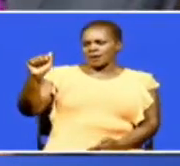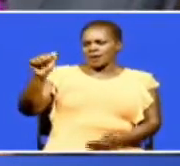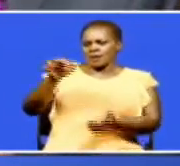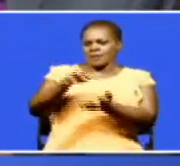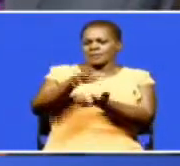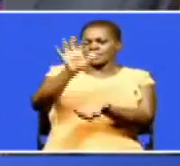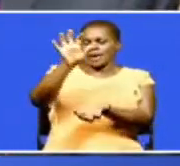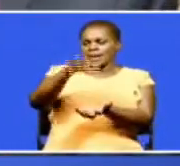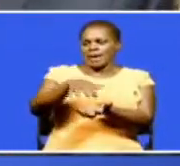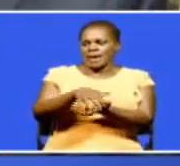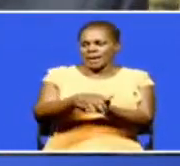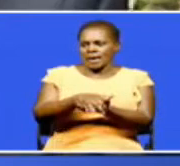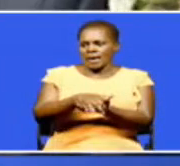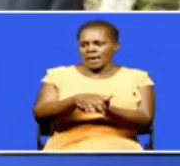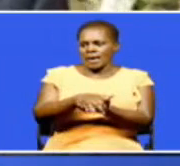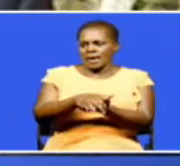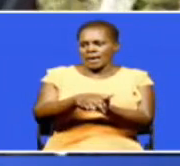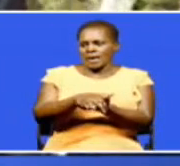inaitwa